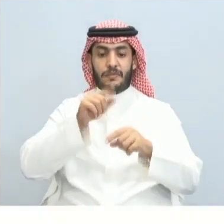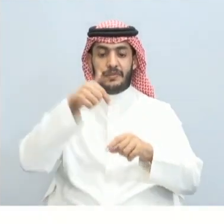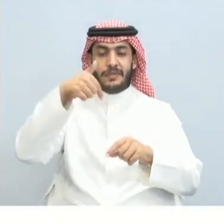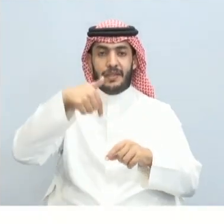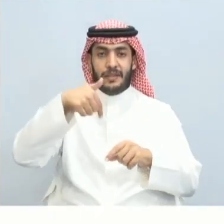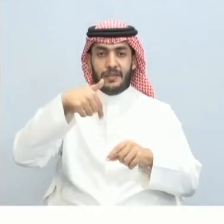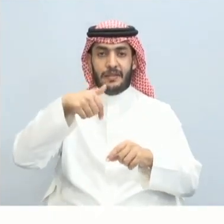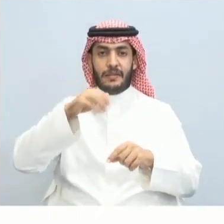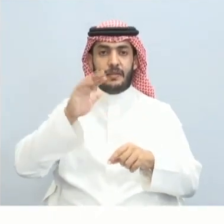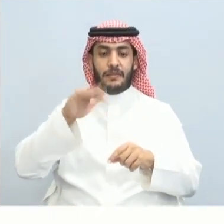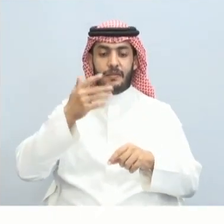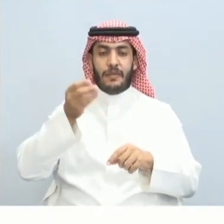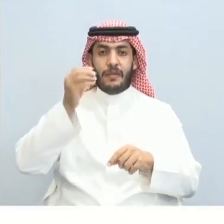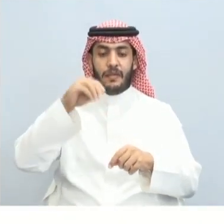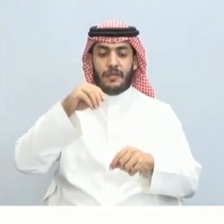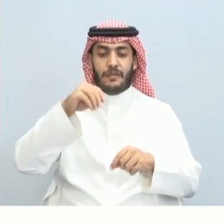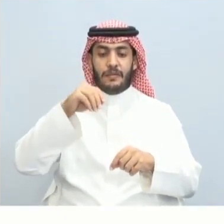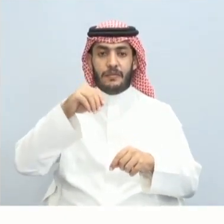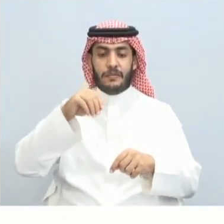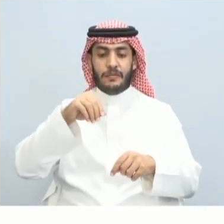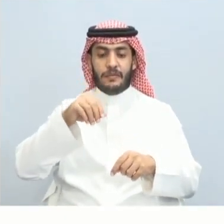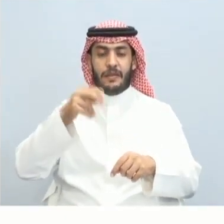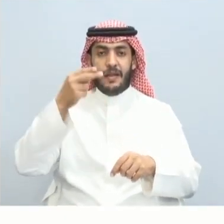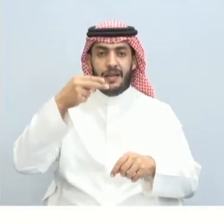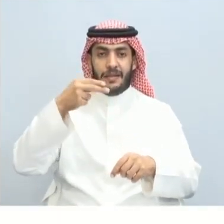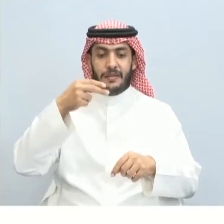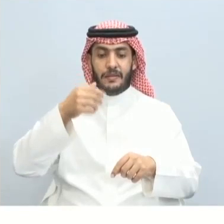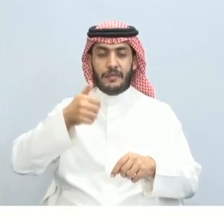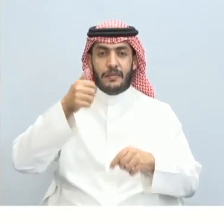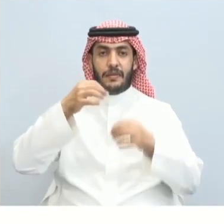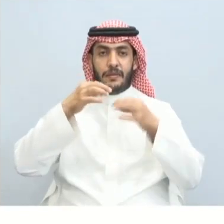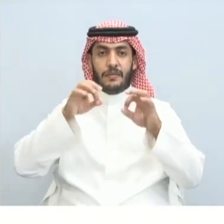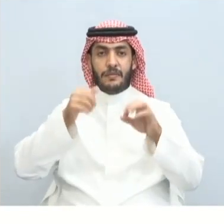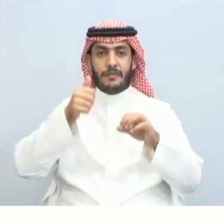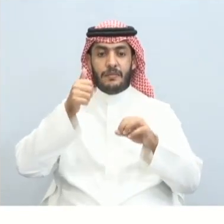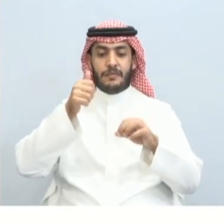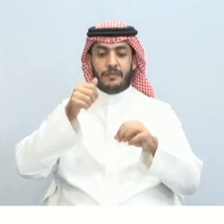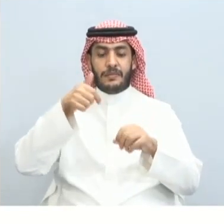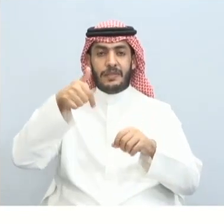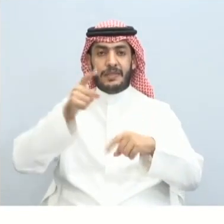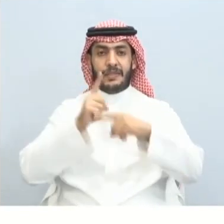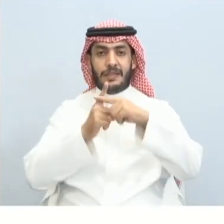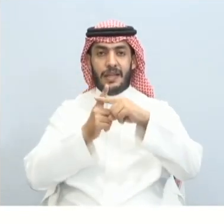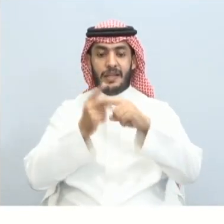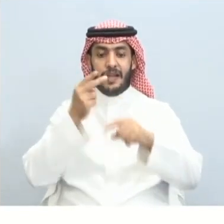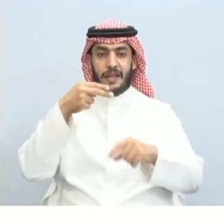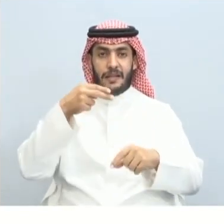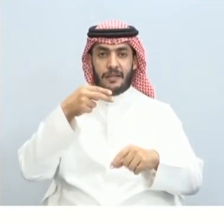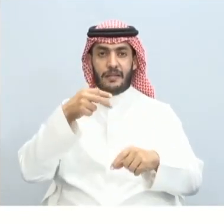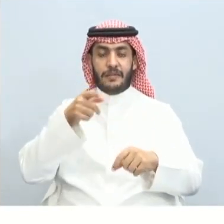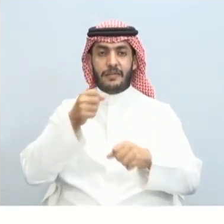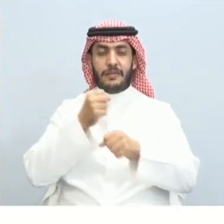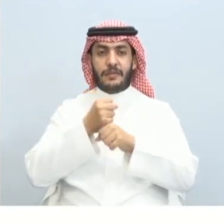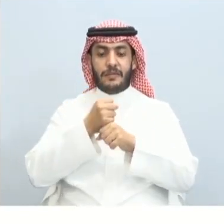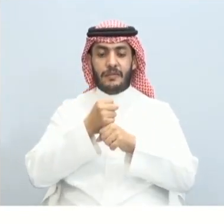سته ومن ثم مضافا عليها عين اصبحت العباره سته زائد عين اذا